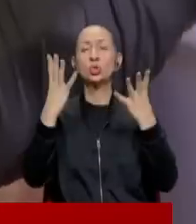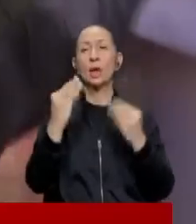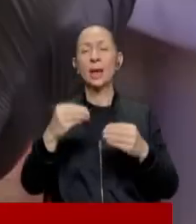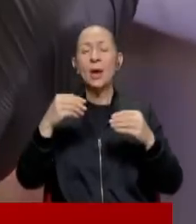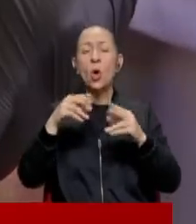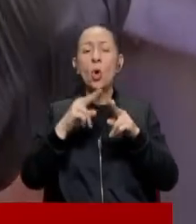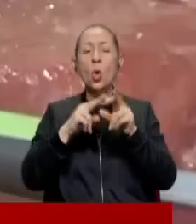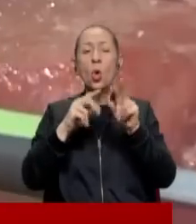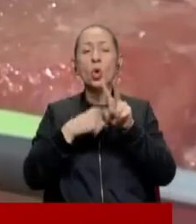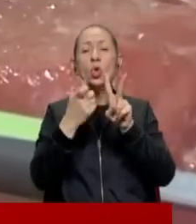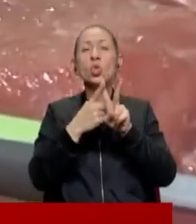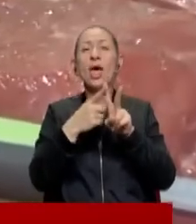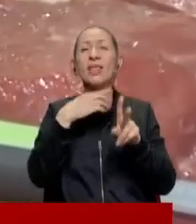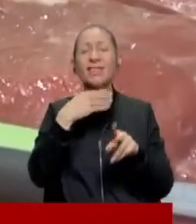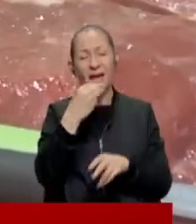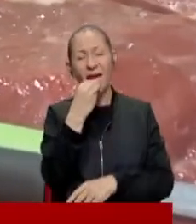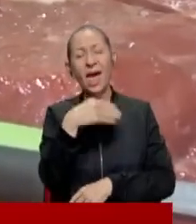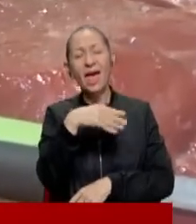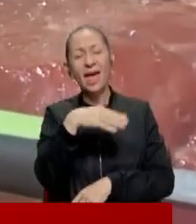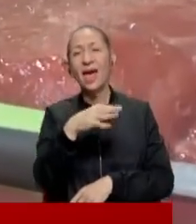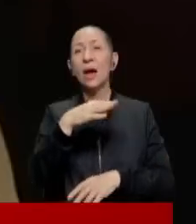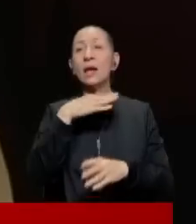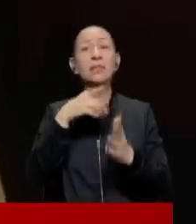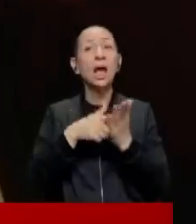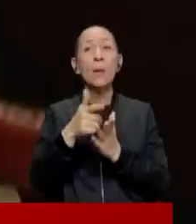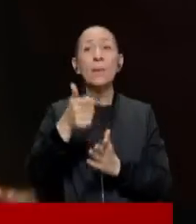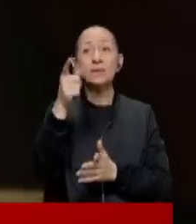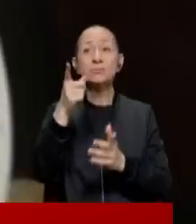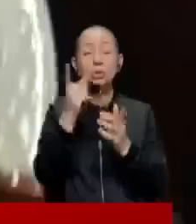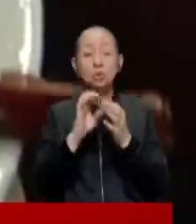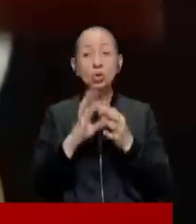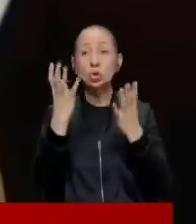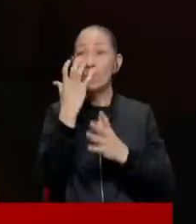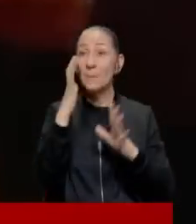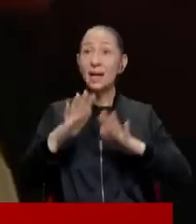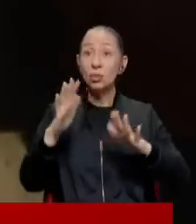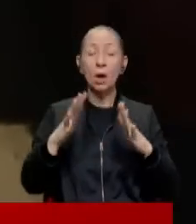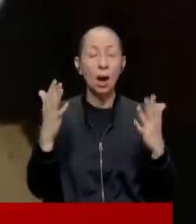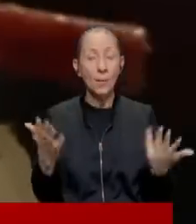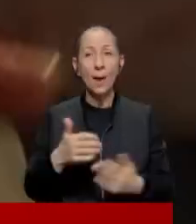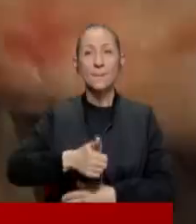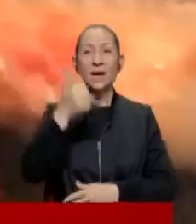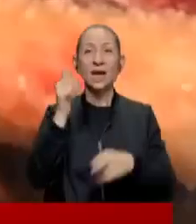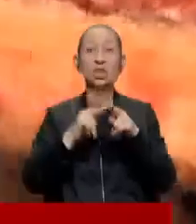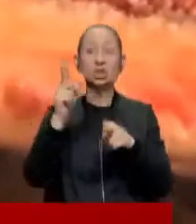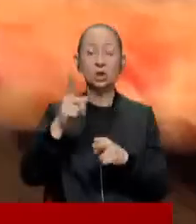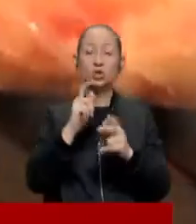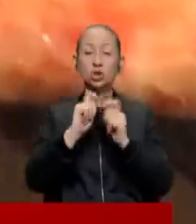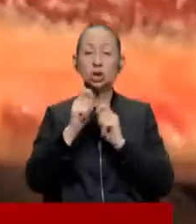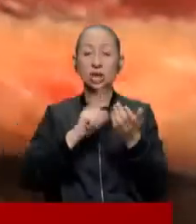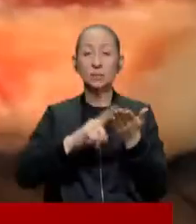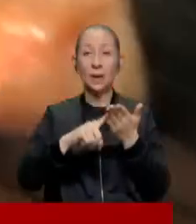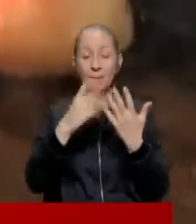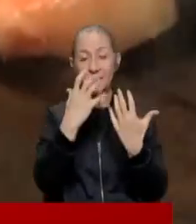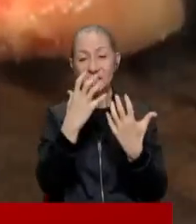koyun etini göstermişti tüketici üretici Kasap tarım bakanından kalıcı bir çözüm bekliyordu Ama bakan Kirişçi de sözleşmeli